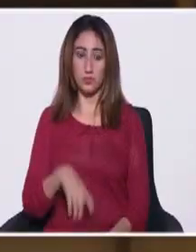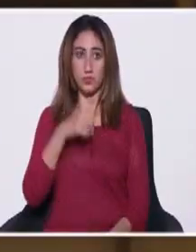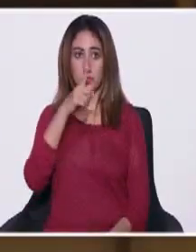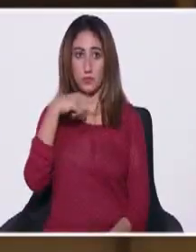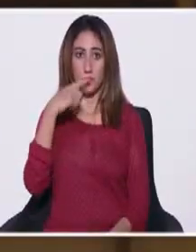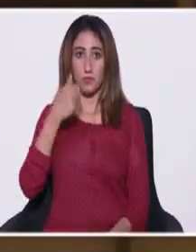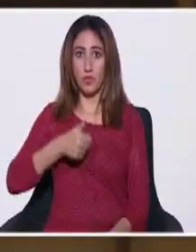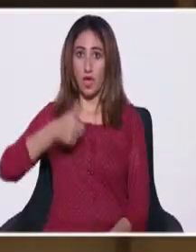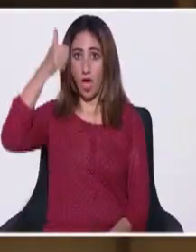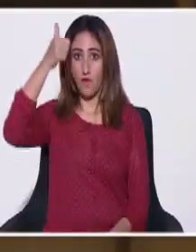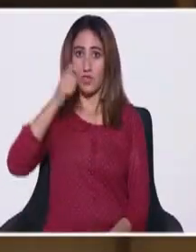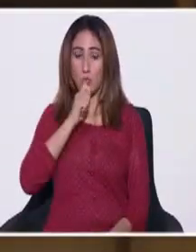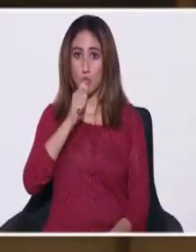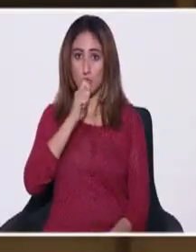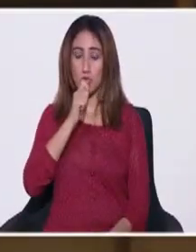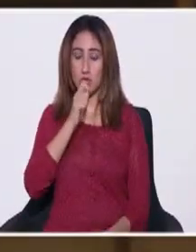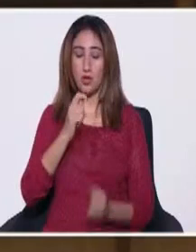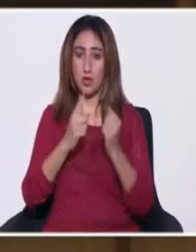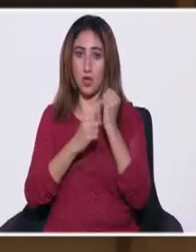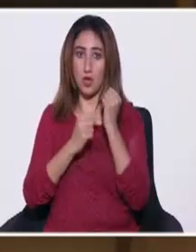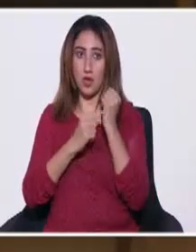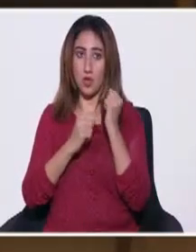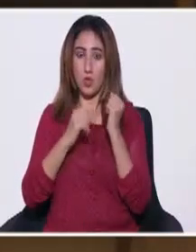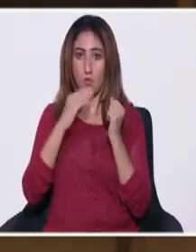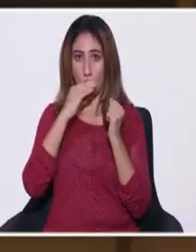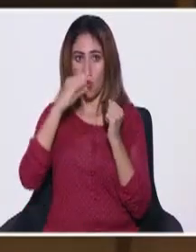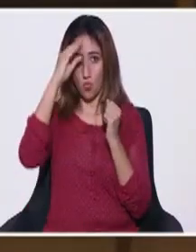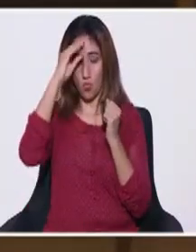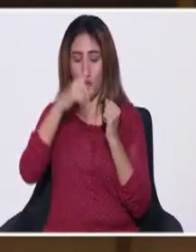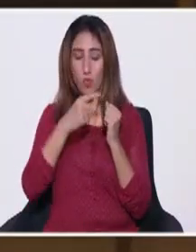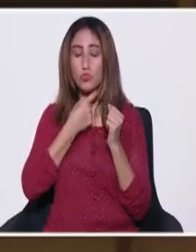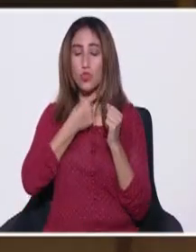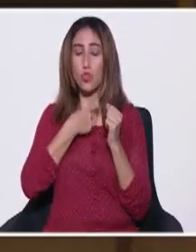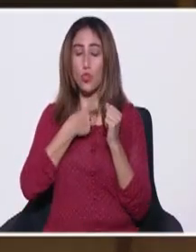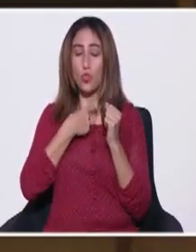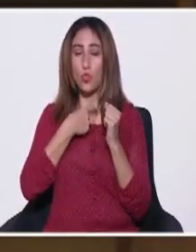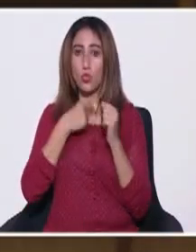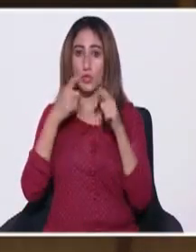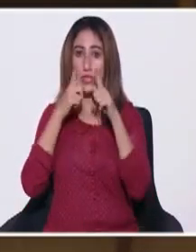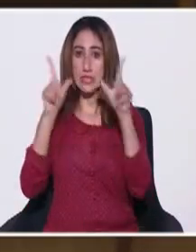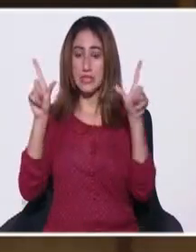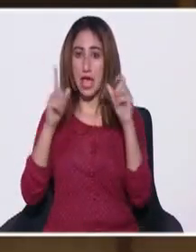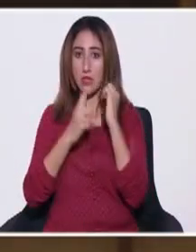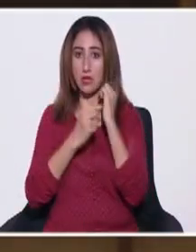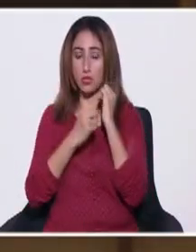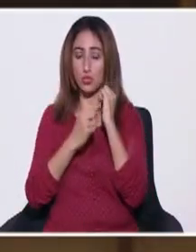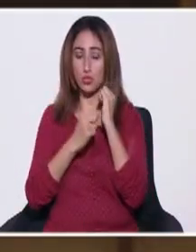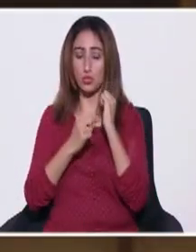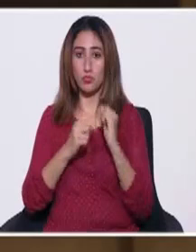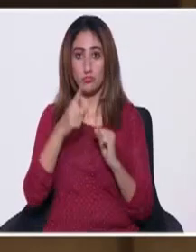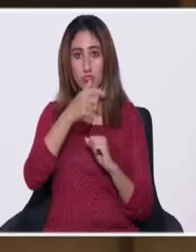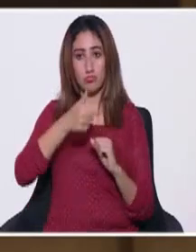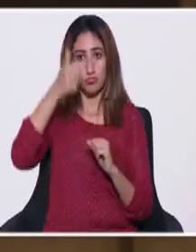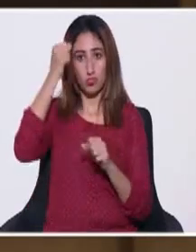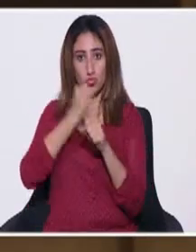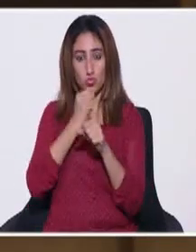لقب افضل مذيع على مستوى الاذاعه في مسابقه اذاعيون ومبدعون. بالظبط. يعني انت وصلت الى مكانه كبيره ولك